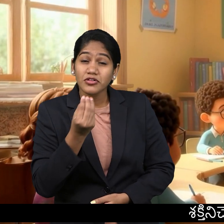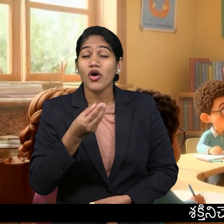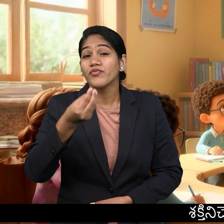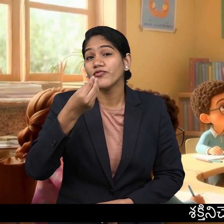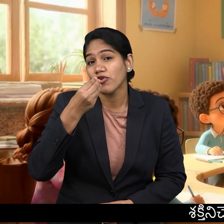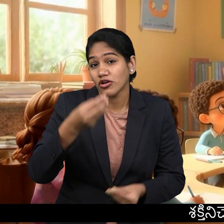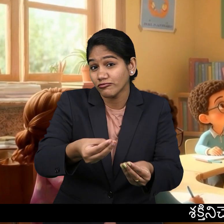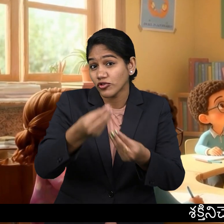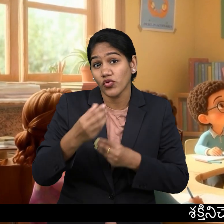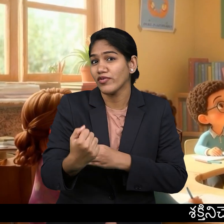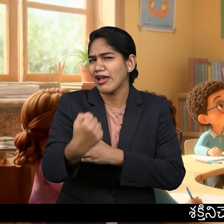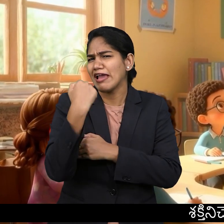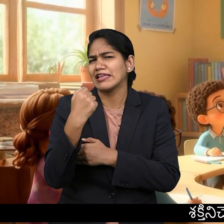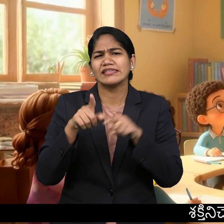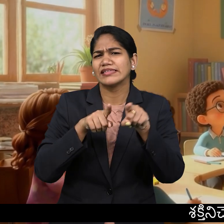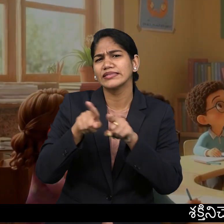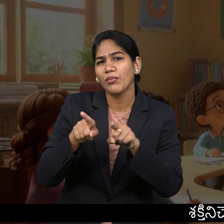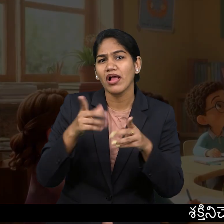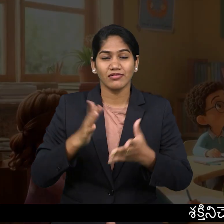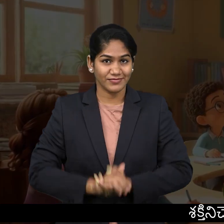శక్తినిచ్చే కొన్ని ఆహారాలు: